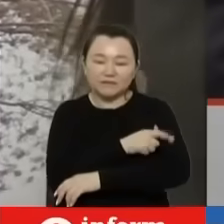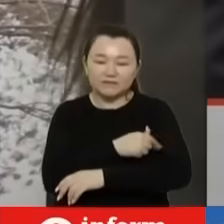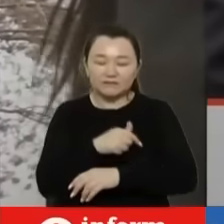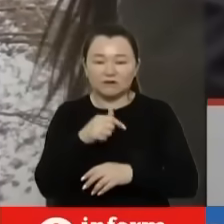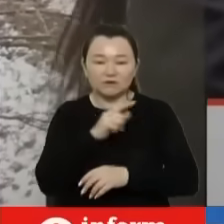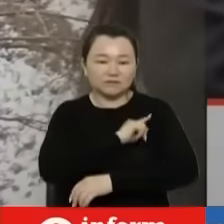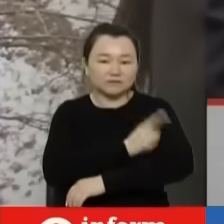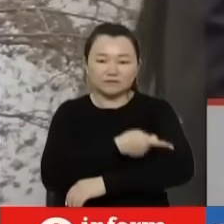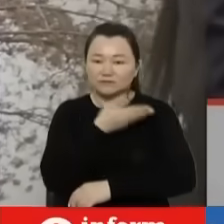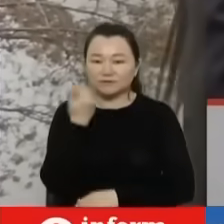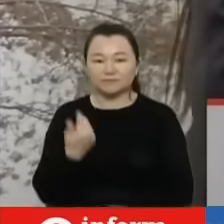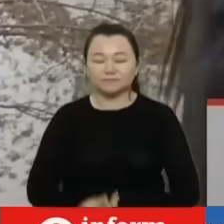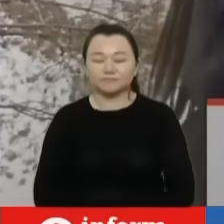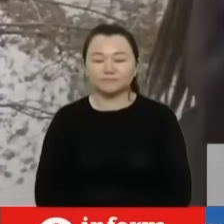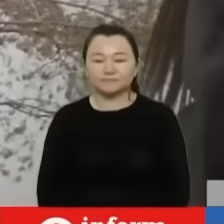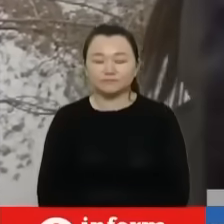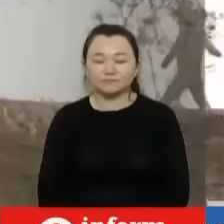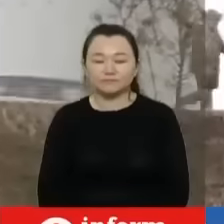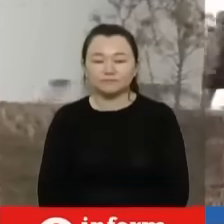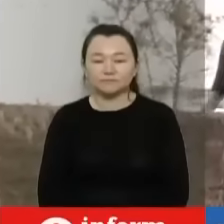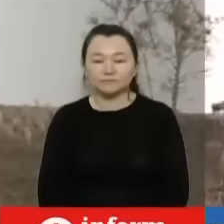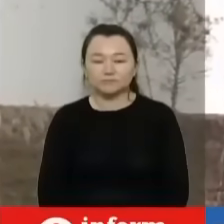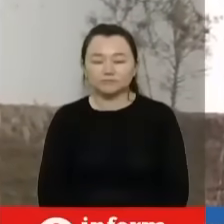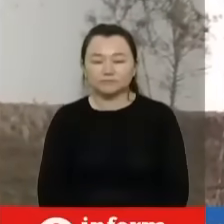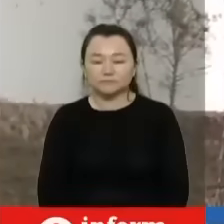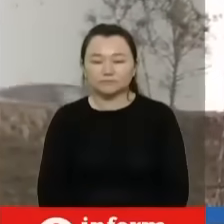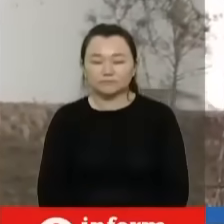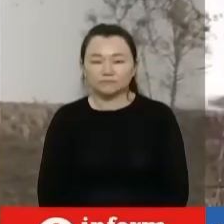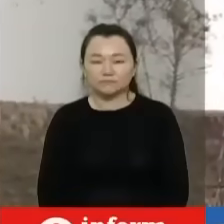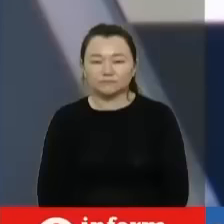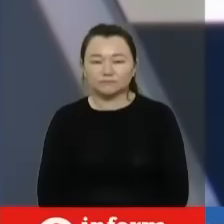болып тұр. Нұрайдын Рахай, Дәулетбай Нұрмахан, Информбюро, Астана.